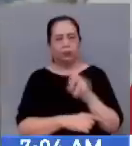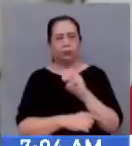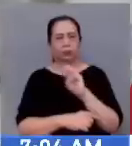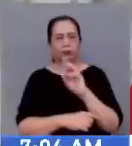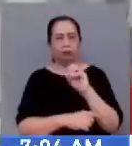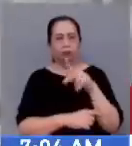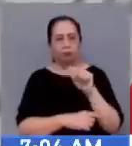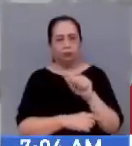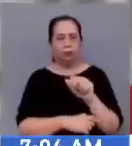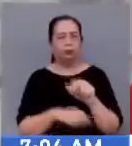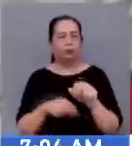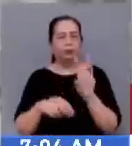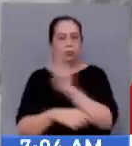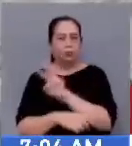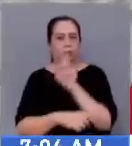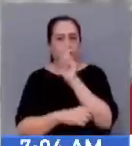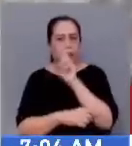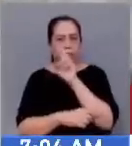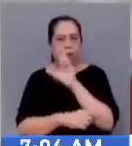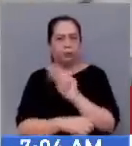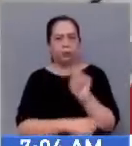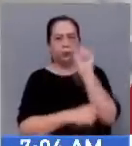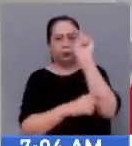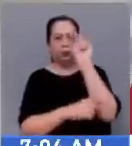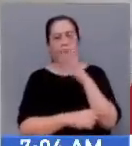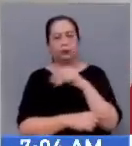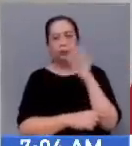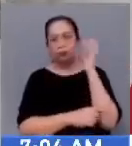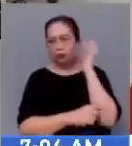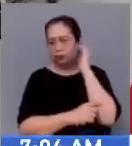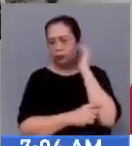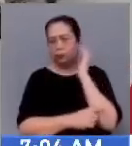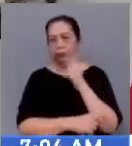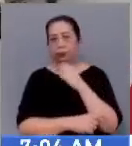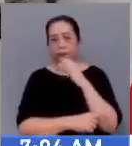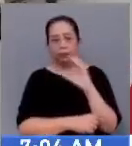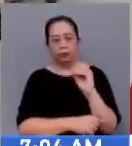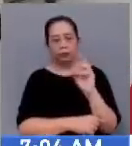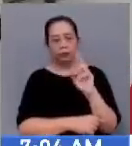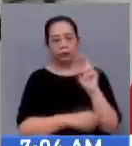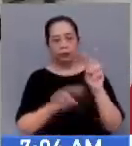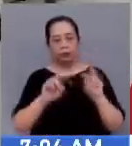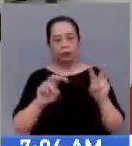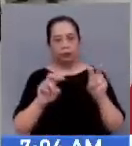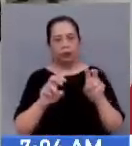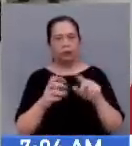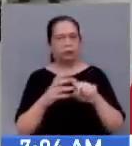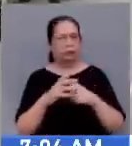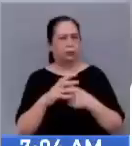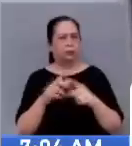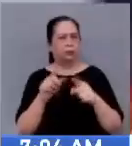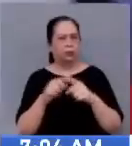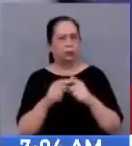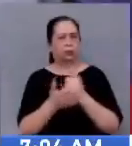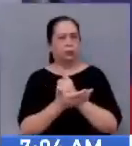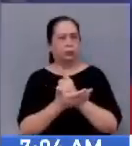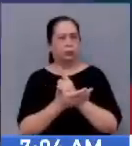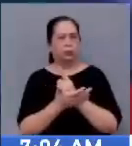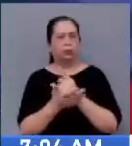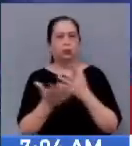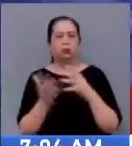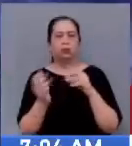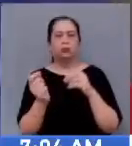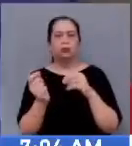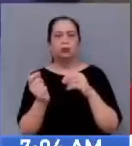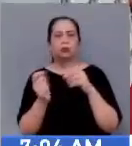Visayas at Northern Mindanao. Ay kay Octa Research Fellow Dr. Guido David, nagsimula na ang weak o mahinang COVID surge